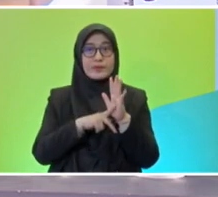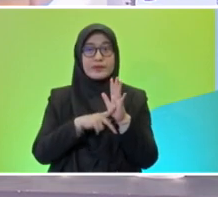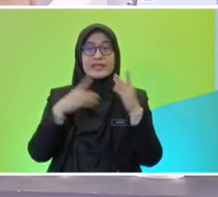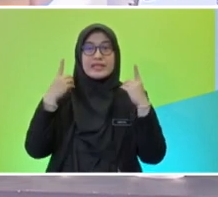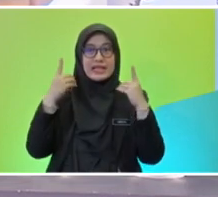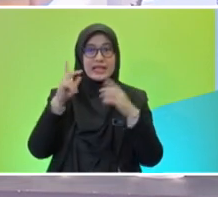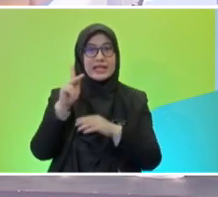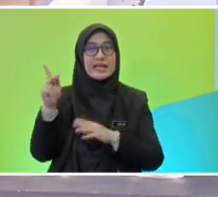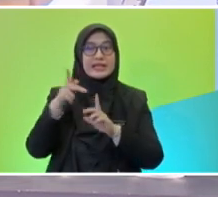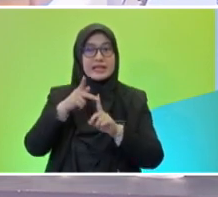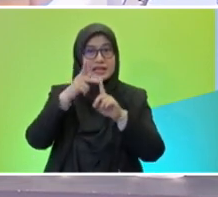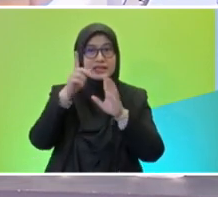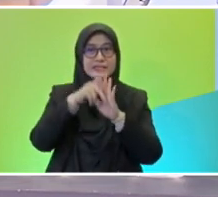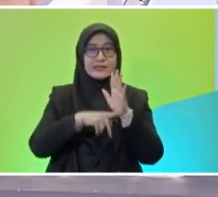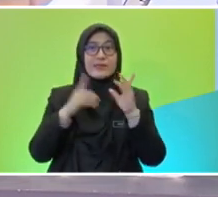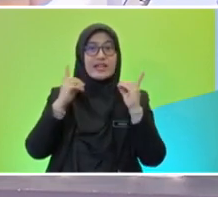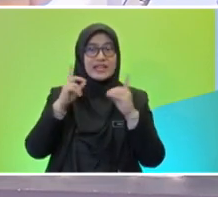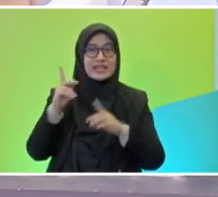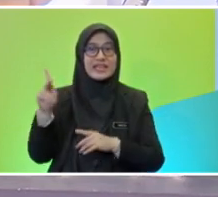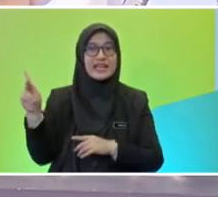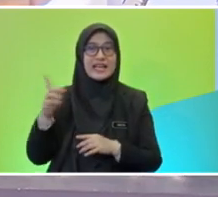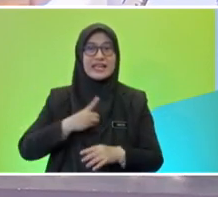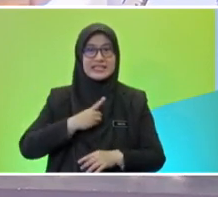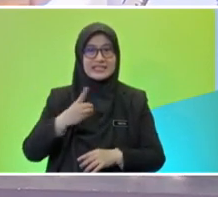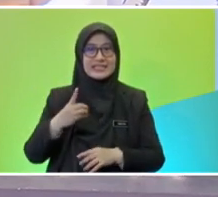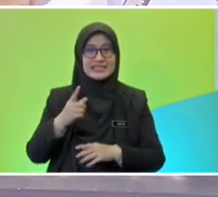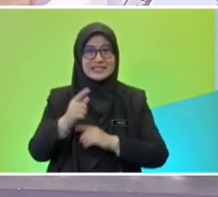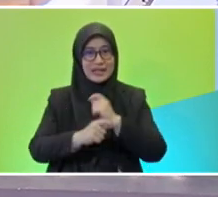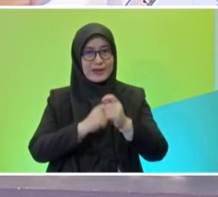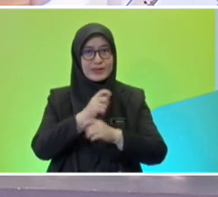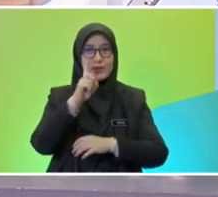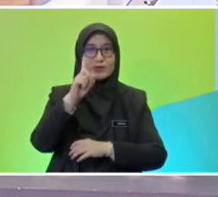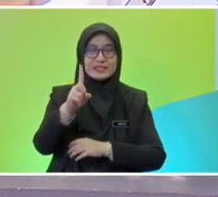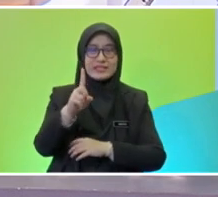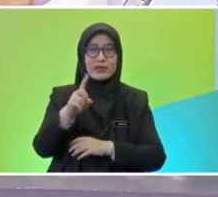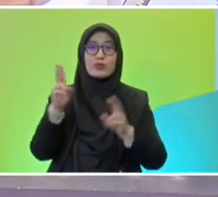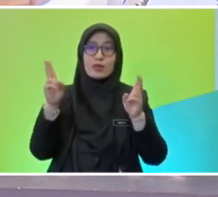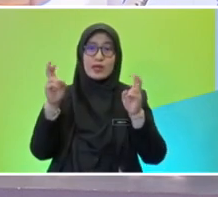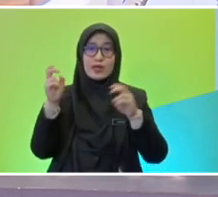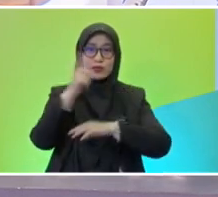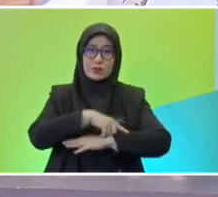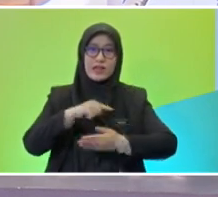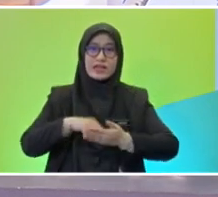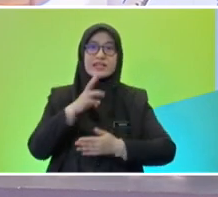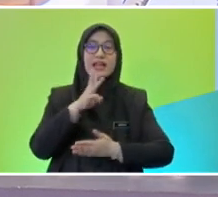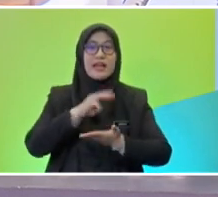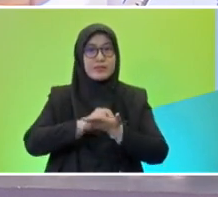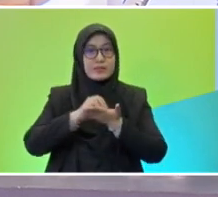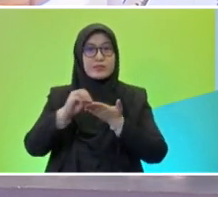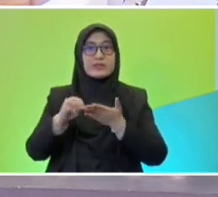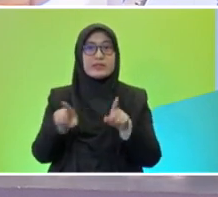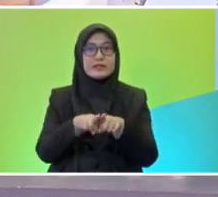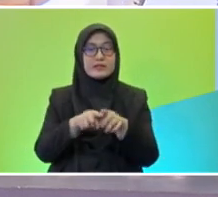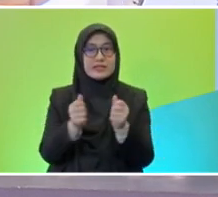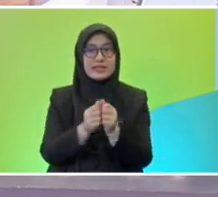pendidikan Islam untuk tahun 1 dan topik itu pada hari ini adalah B =